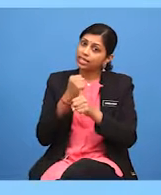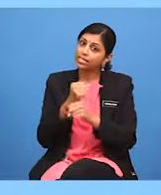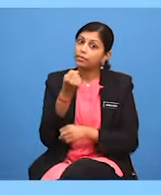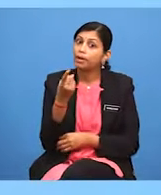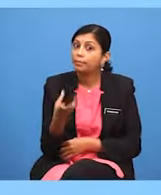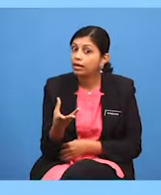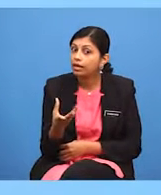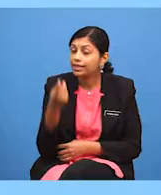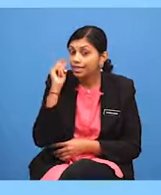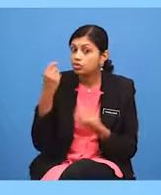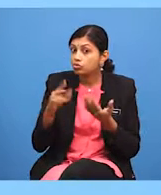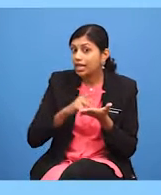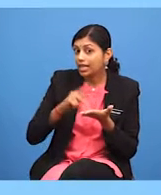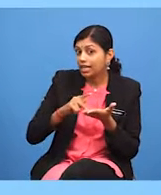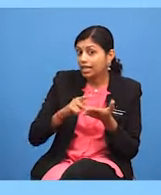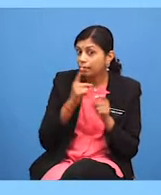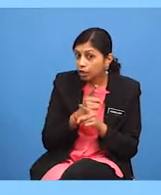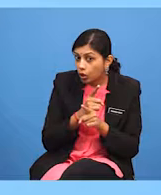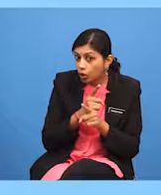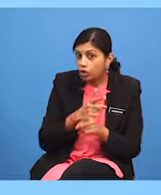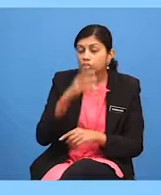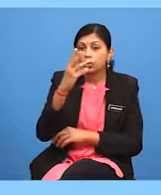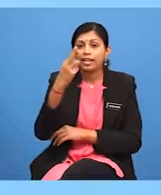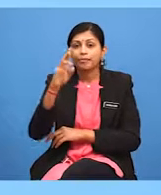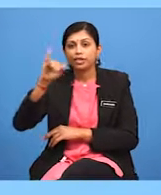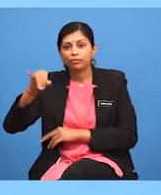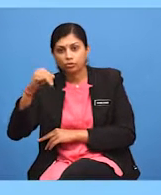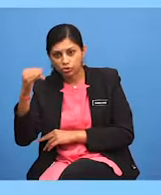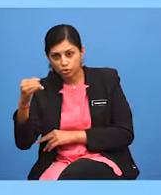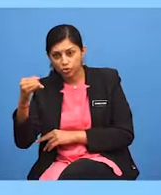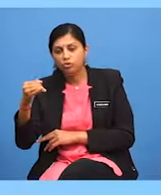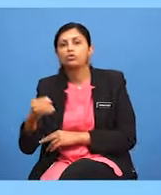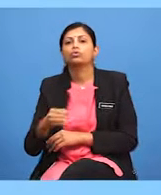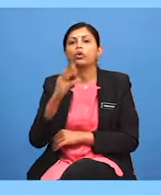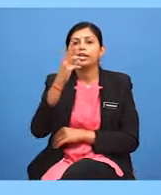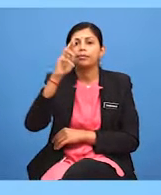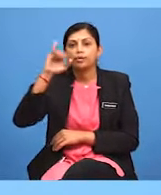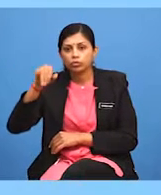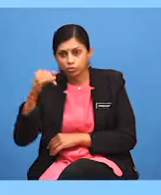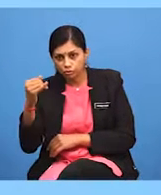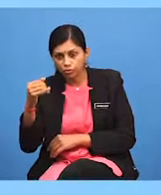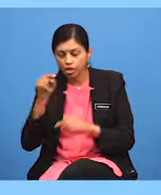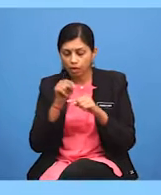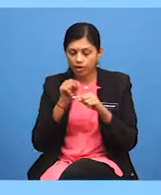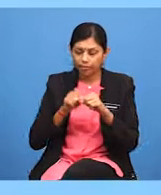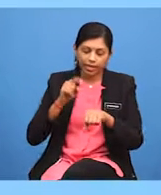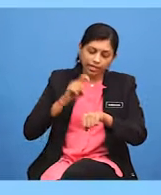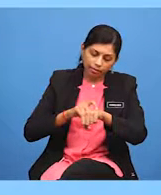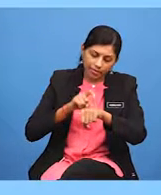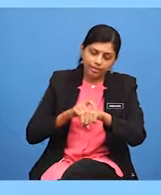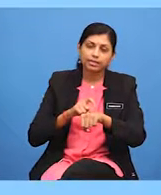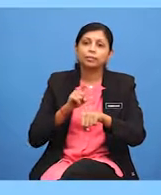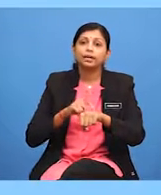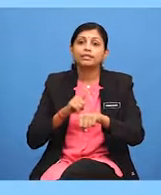Kerja yang diperolehi dibahagi dengan masa yang diambil untuk motor elektrik